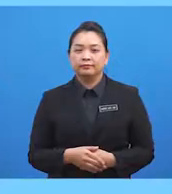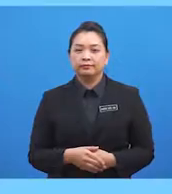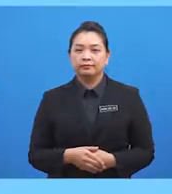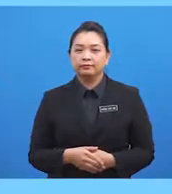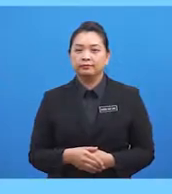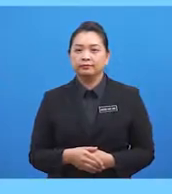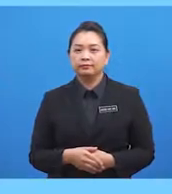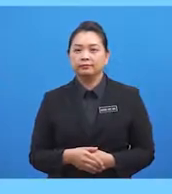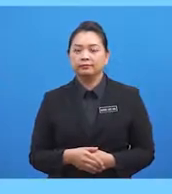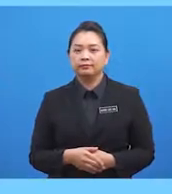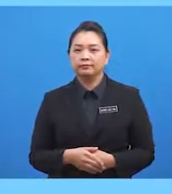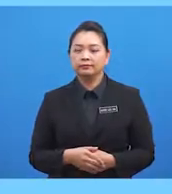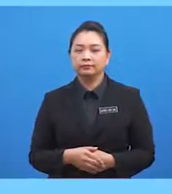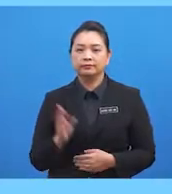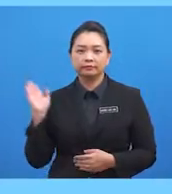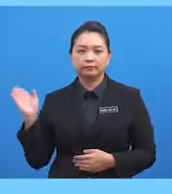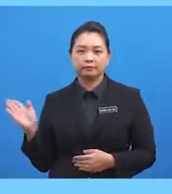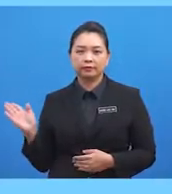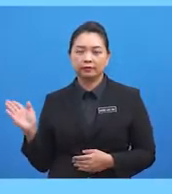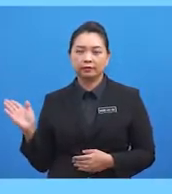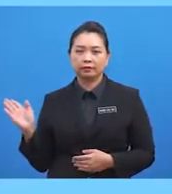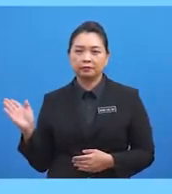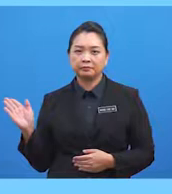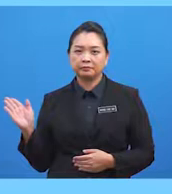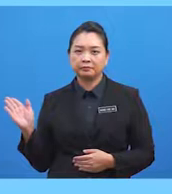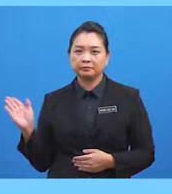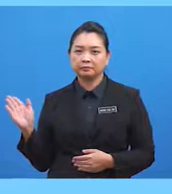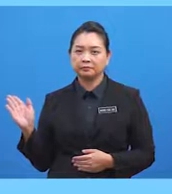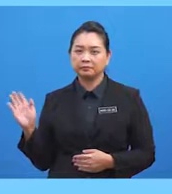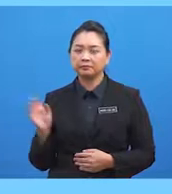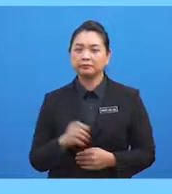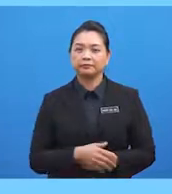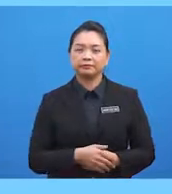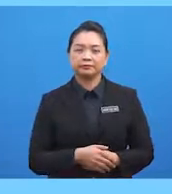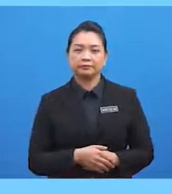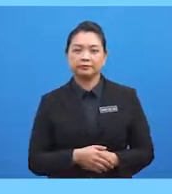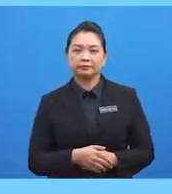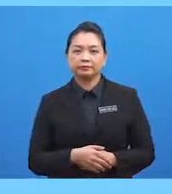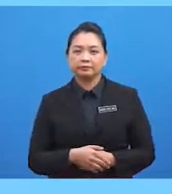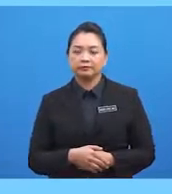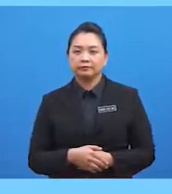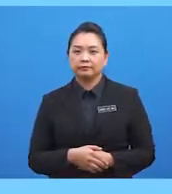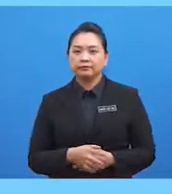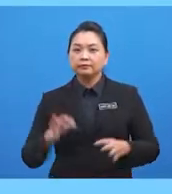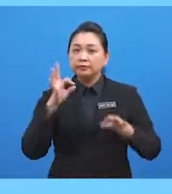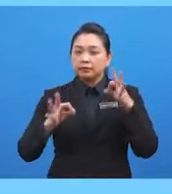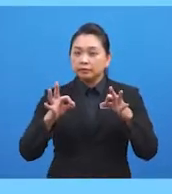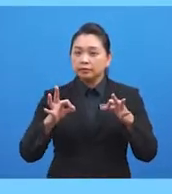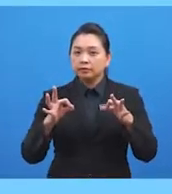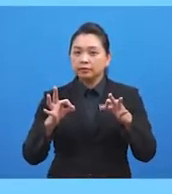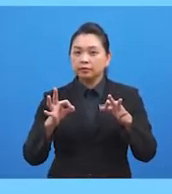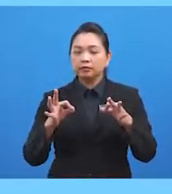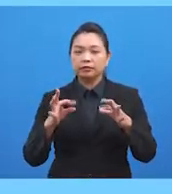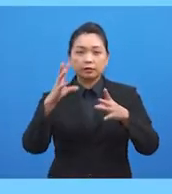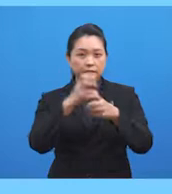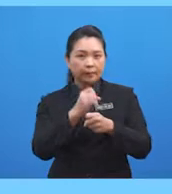menyebabkan seseorang ahli parlimen hilang kelayakannya. Yang pertama, sekiranya didapati